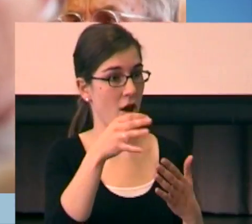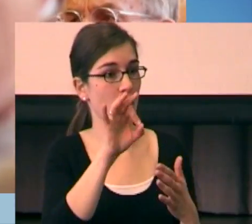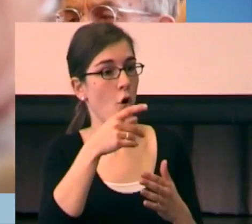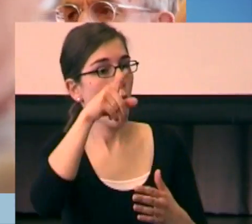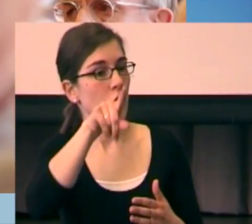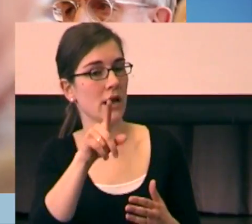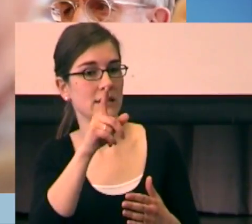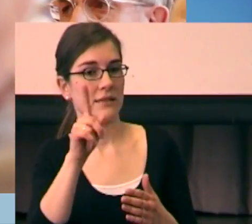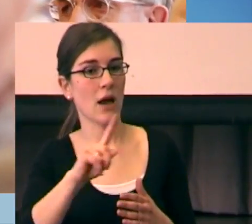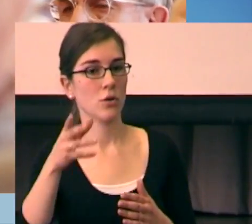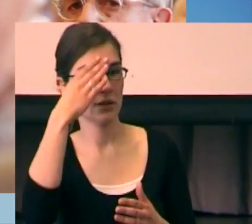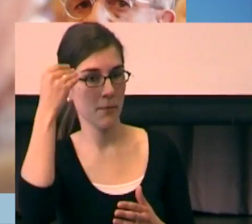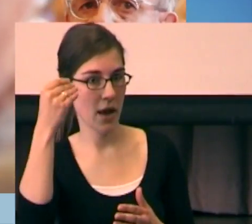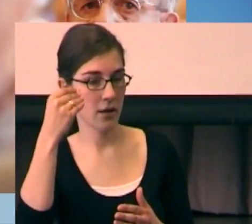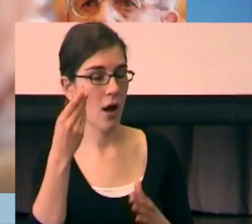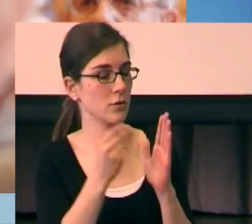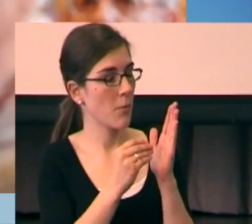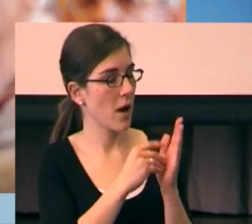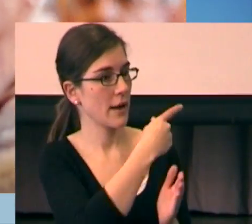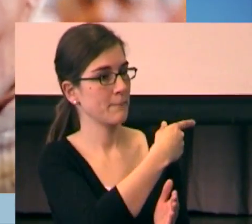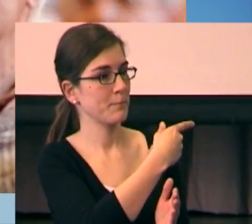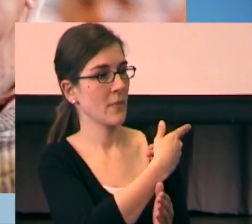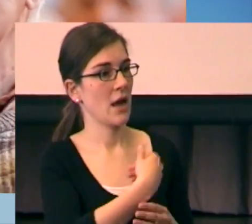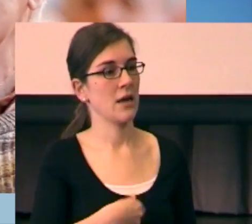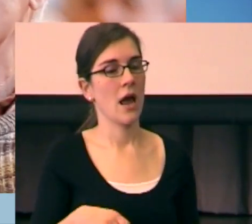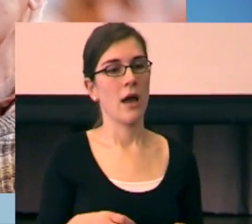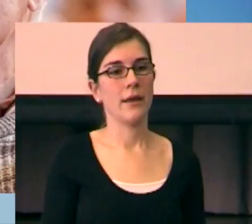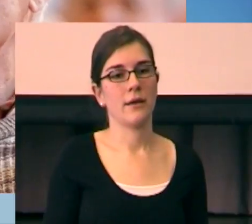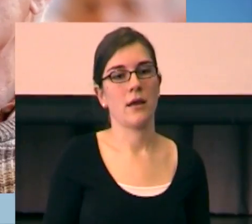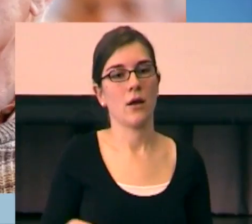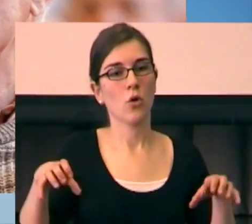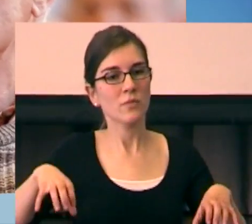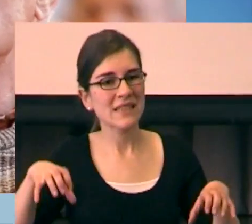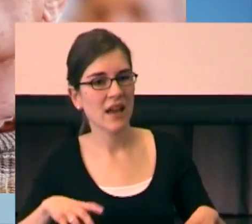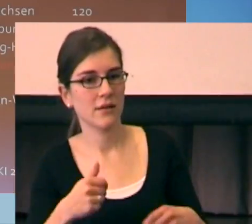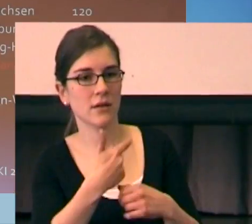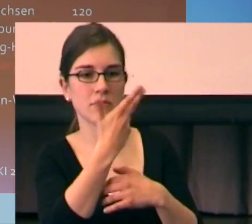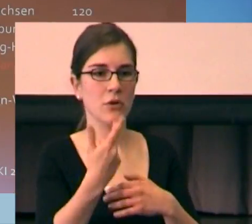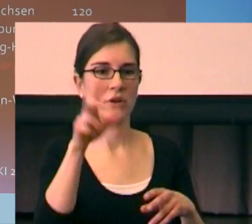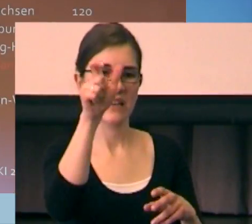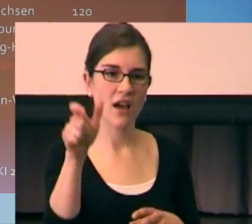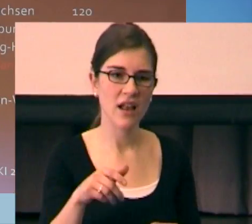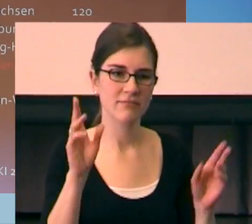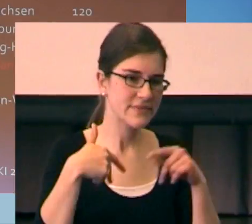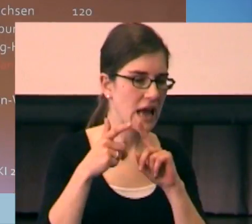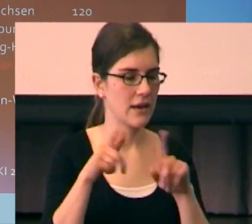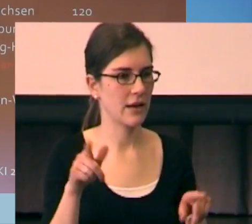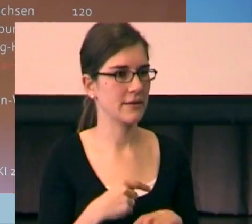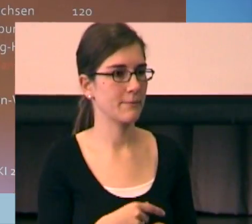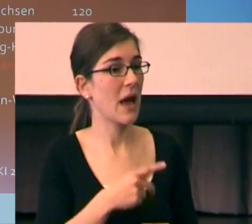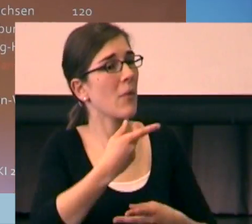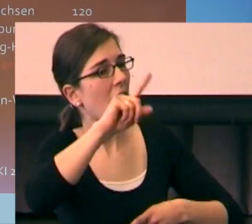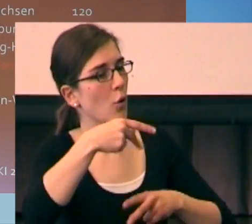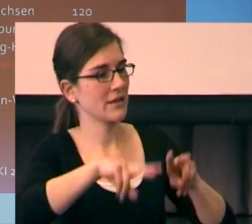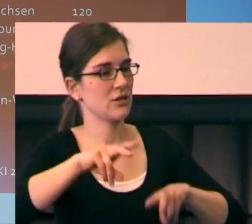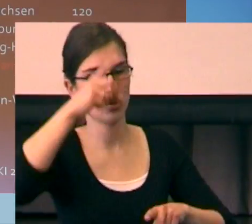wird angegeben, in den Niederlanden, in England etwas weniger. Es gibt aber auch Unterschiede innerhalb der Bundesrepublik.